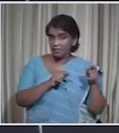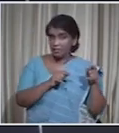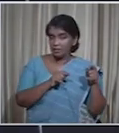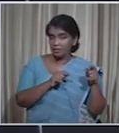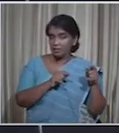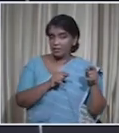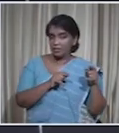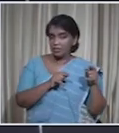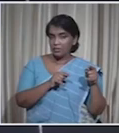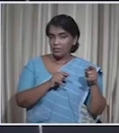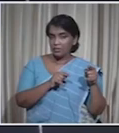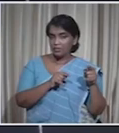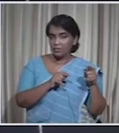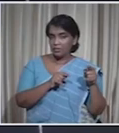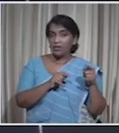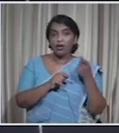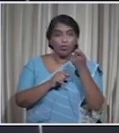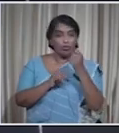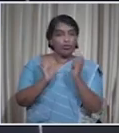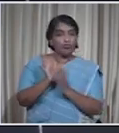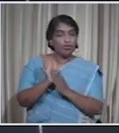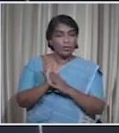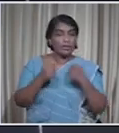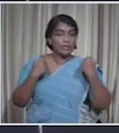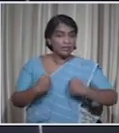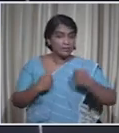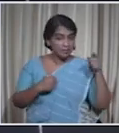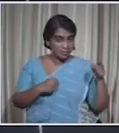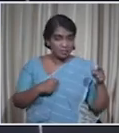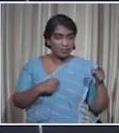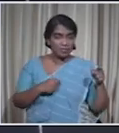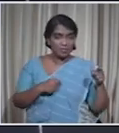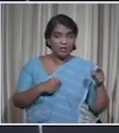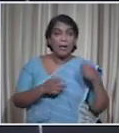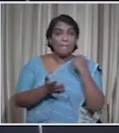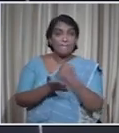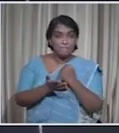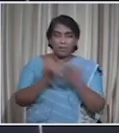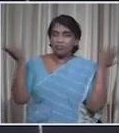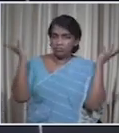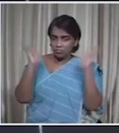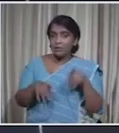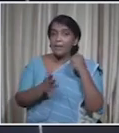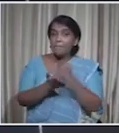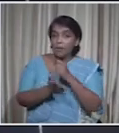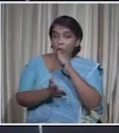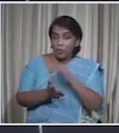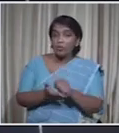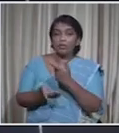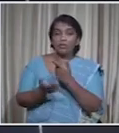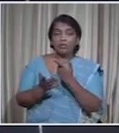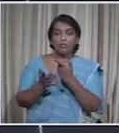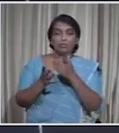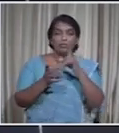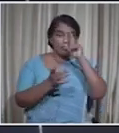අපේ මුදල් කොමිටියේ සභාපතිතුමාට බැංකෝ කැඳවලා බැංකු ආරක්ෂා කරන දැලක්